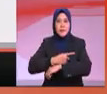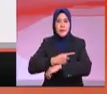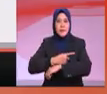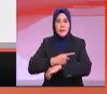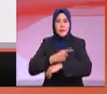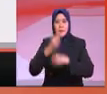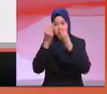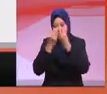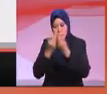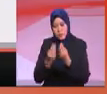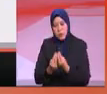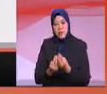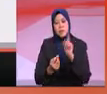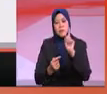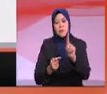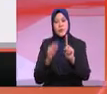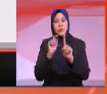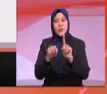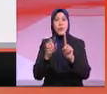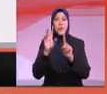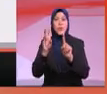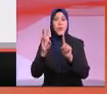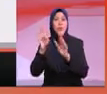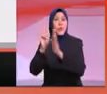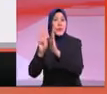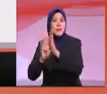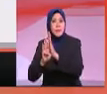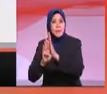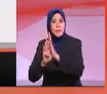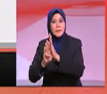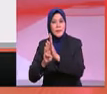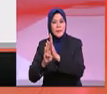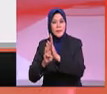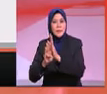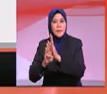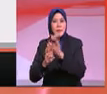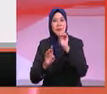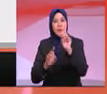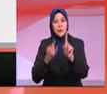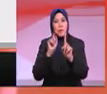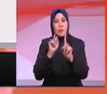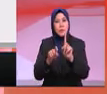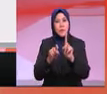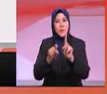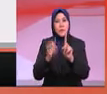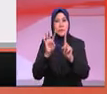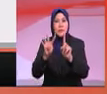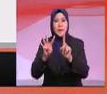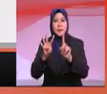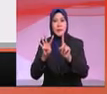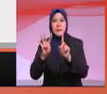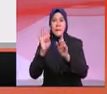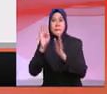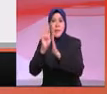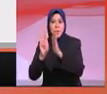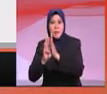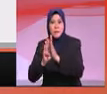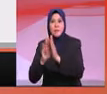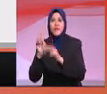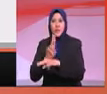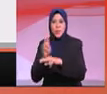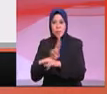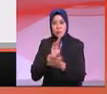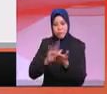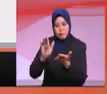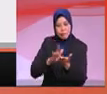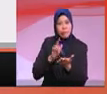ataupun kumulatif adalah 1.47 bilion yang 1.74 bilion yang telah digunakan.